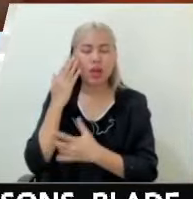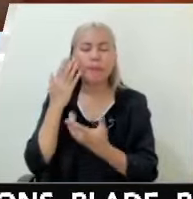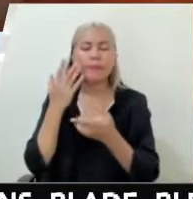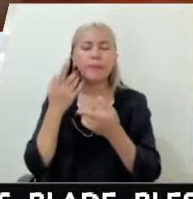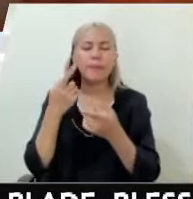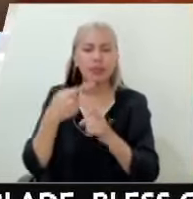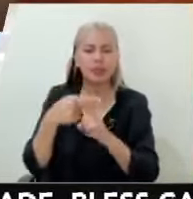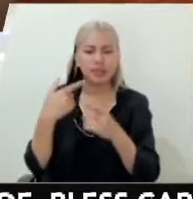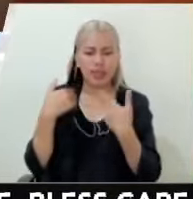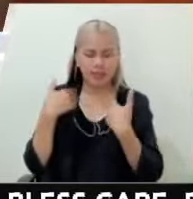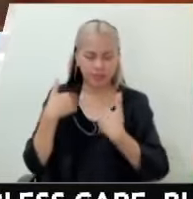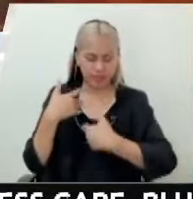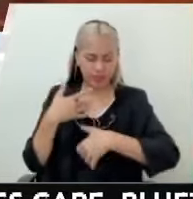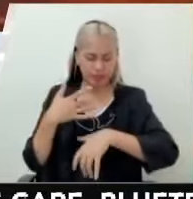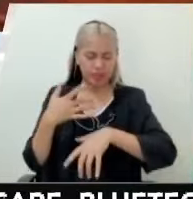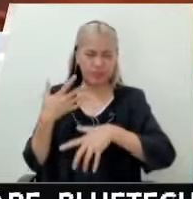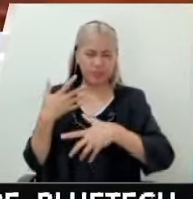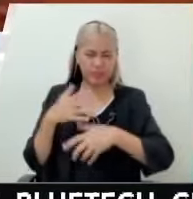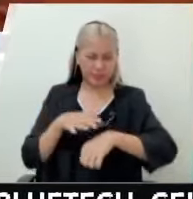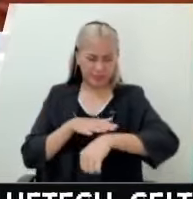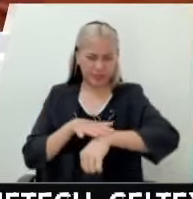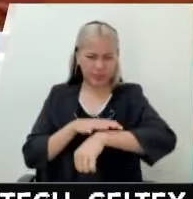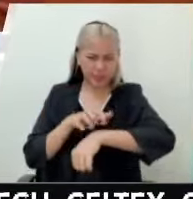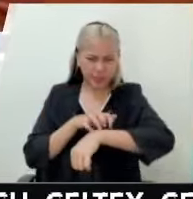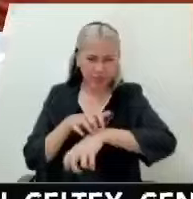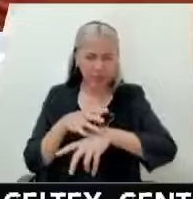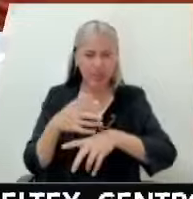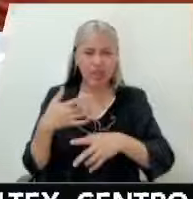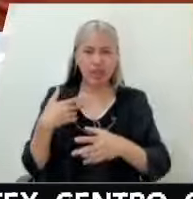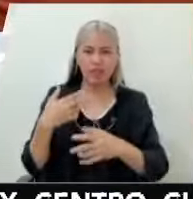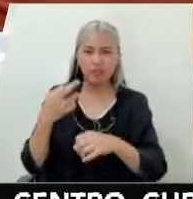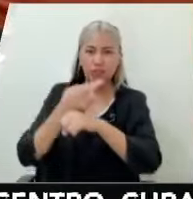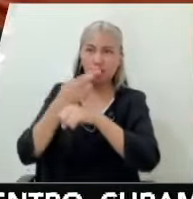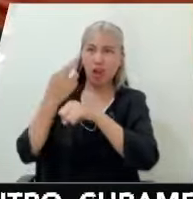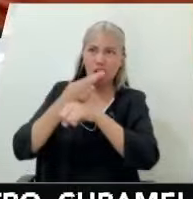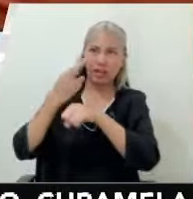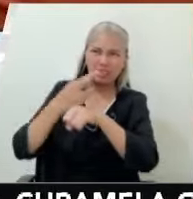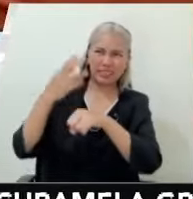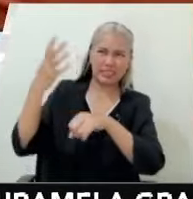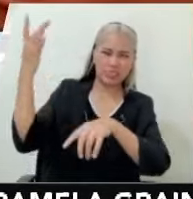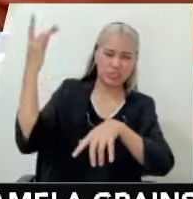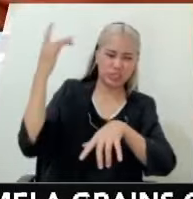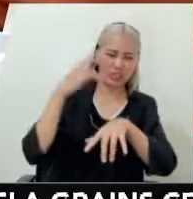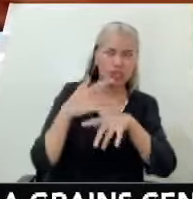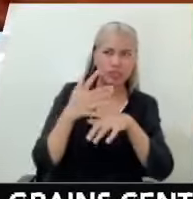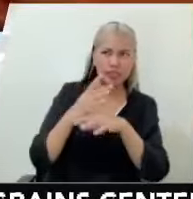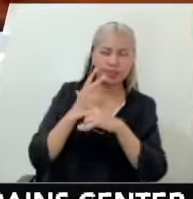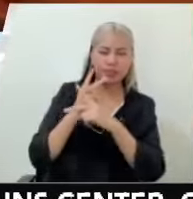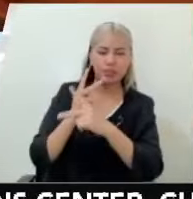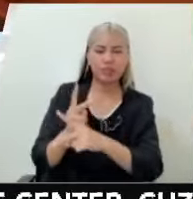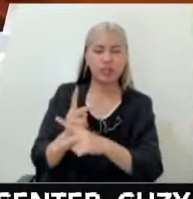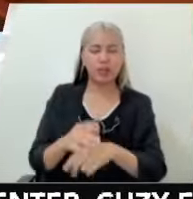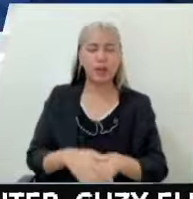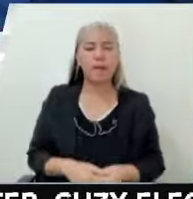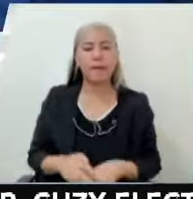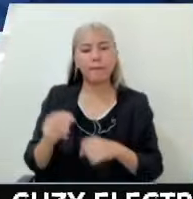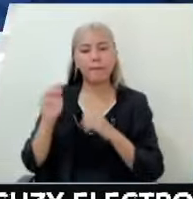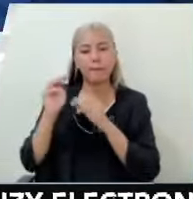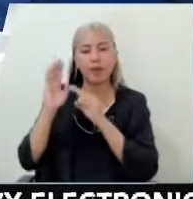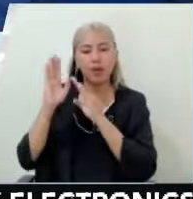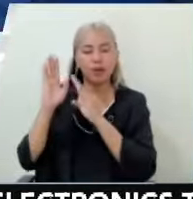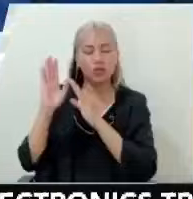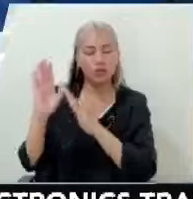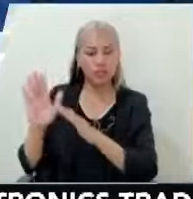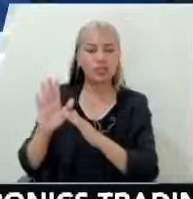nakausap na muntik pa raw tamaan ng bato mula sa pagsabog. Ayon sa monitoring ng Mount Canlaon Observatory, patuloy pa rin